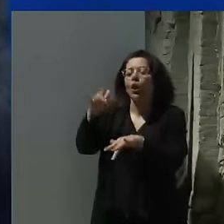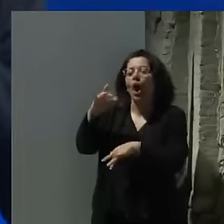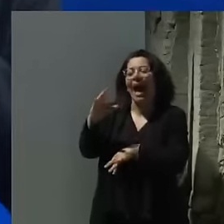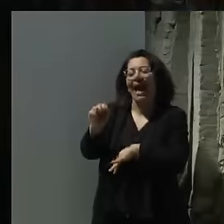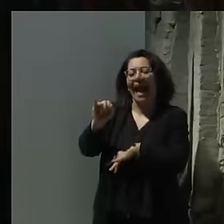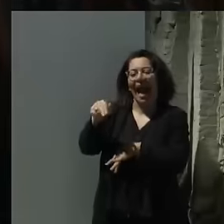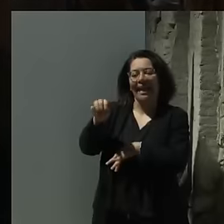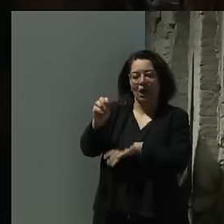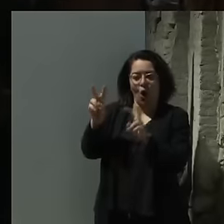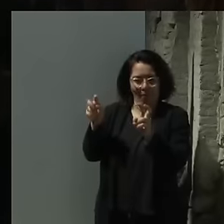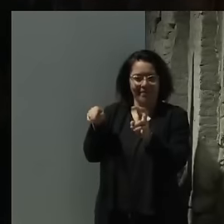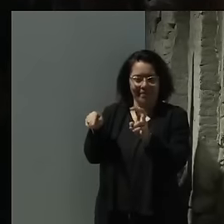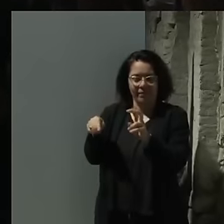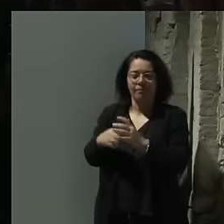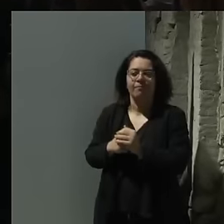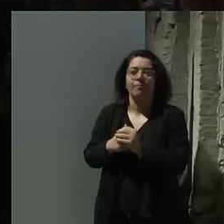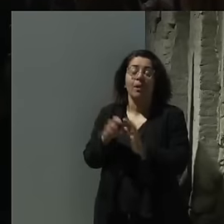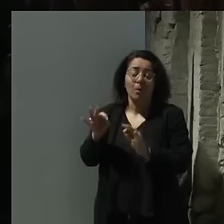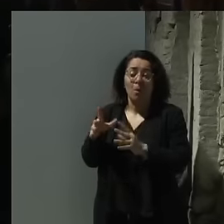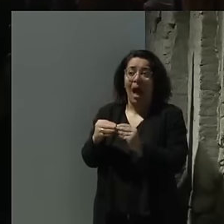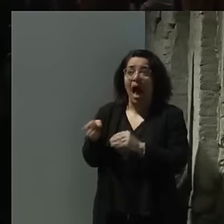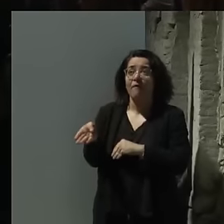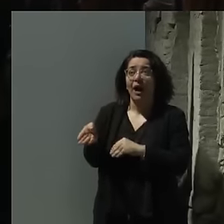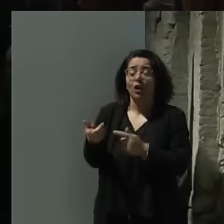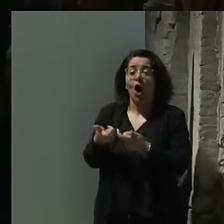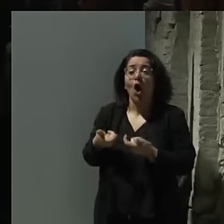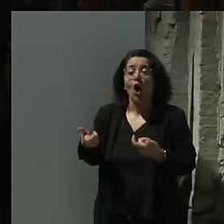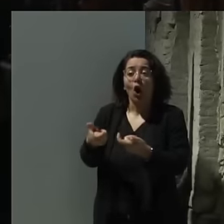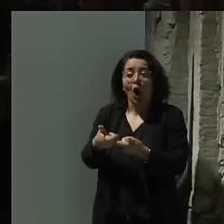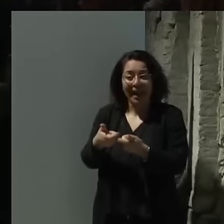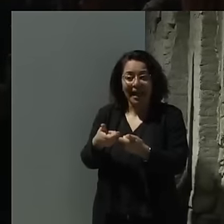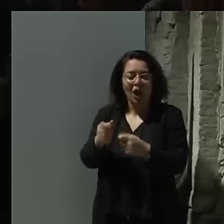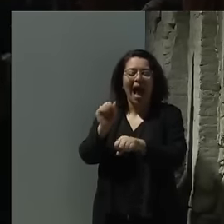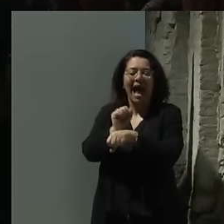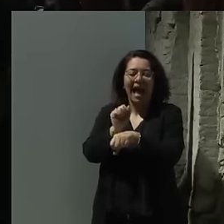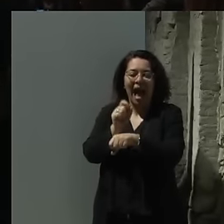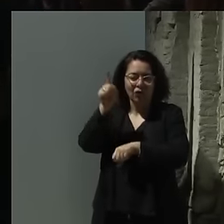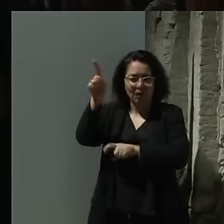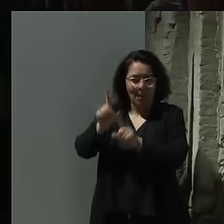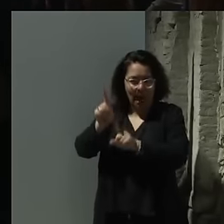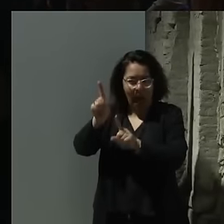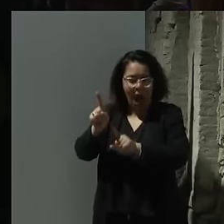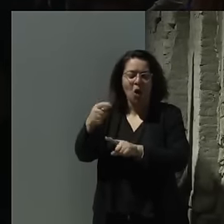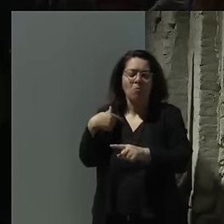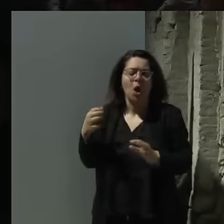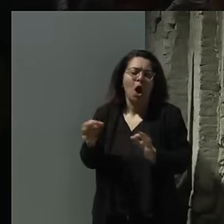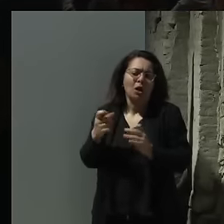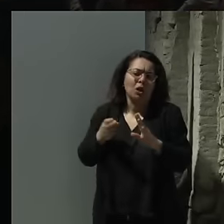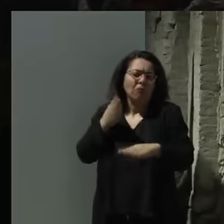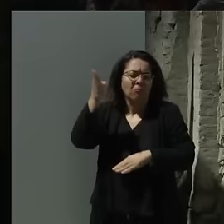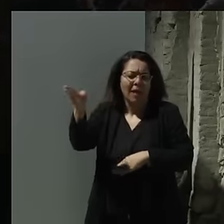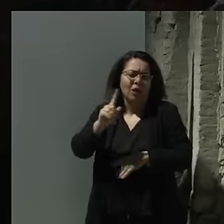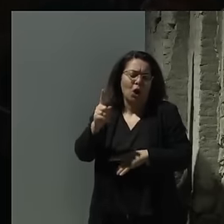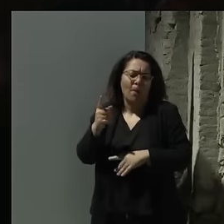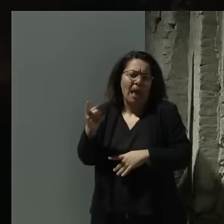che ha svolto il suo congresso nel carcere di Opera a Milano, e io ero andato per fare il mio intervento, cosa che faccio